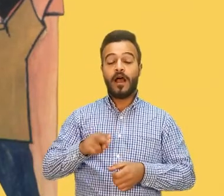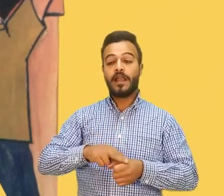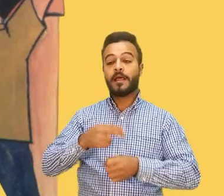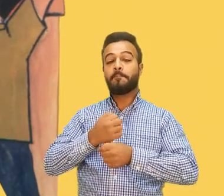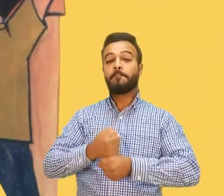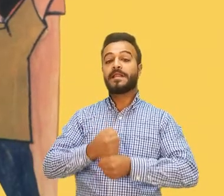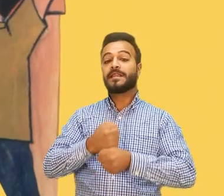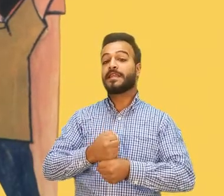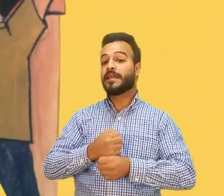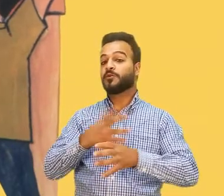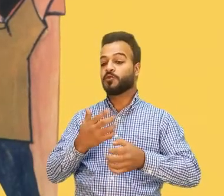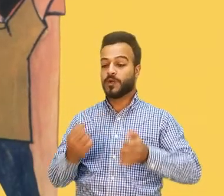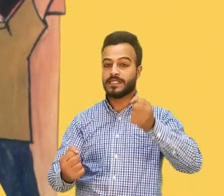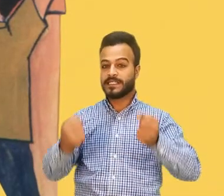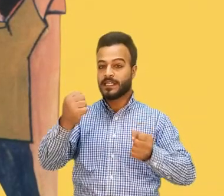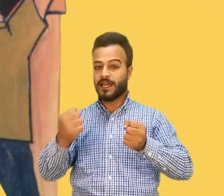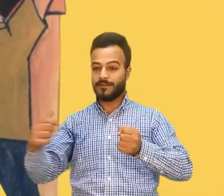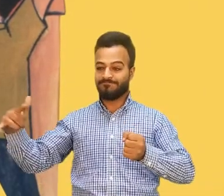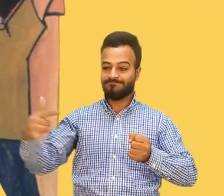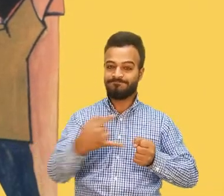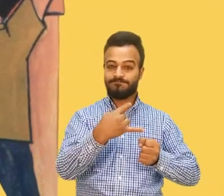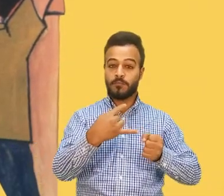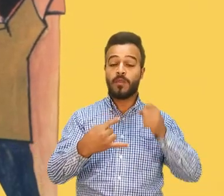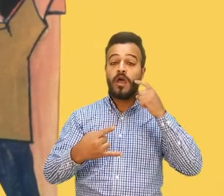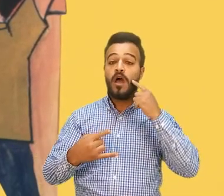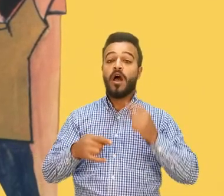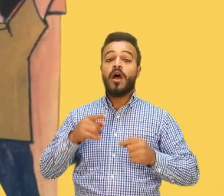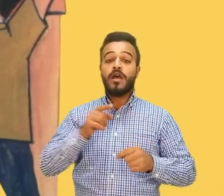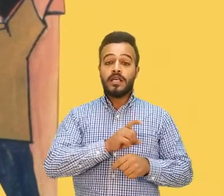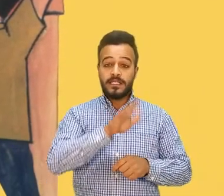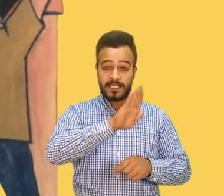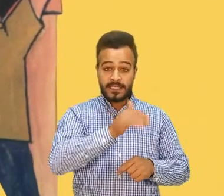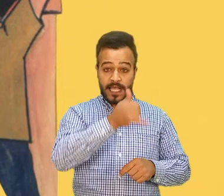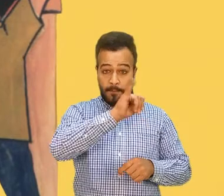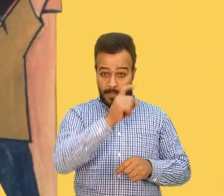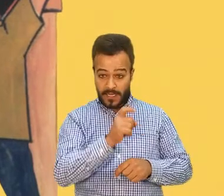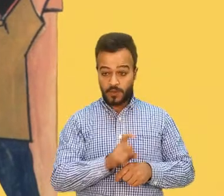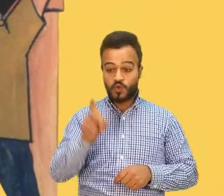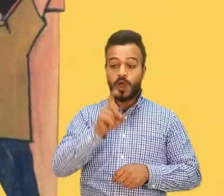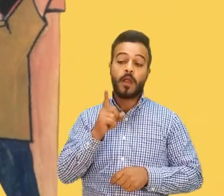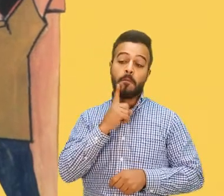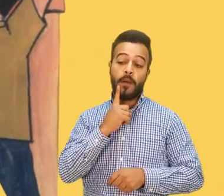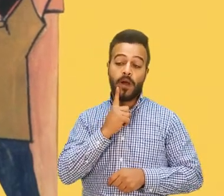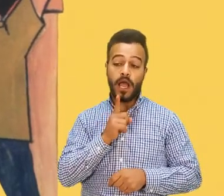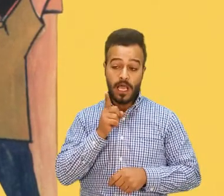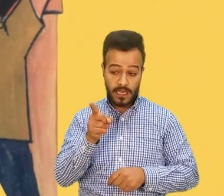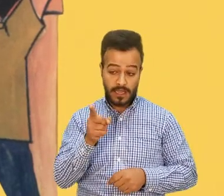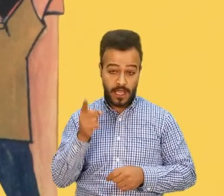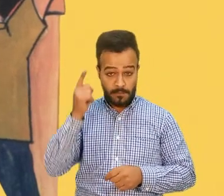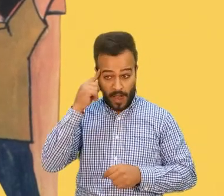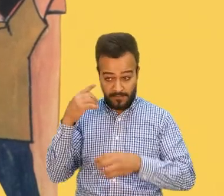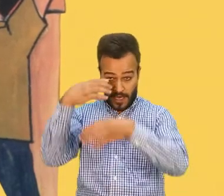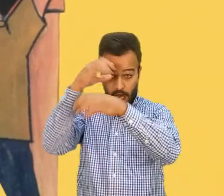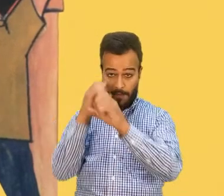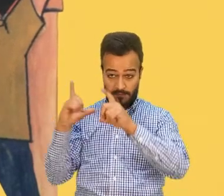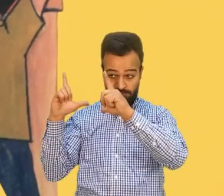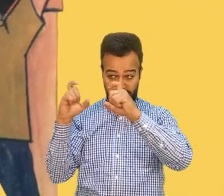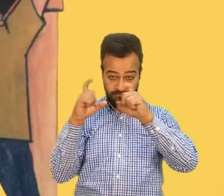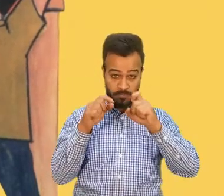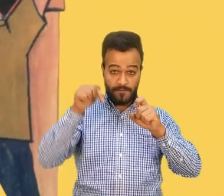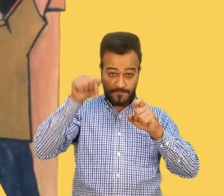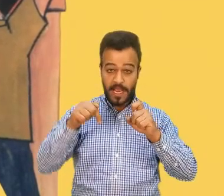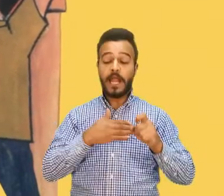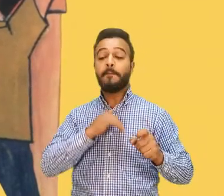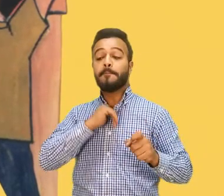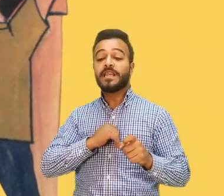وبانتظار سيارة الأجرة سأل سامر أمه: ماما، هل أخذت آلة التصوير؟